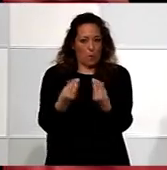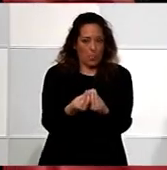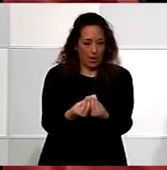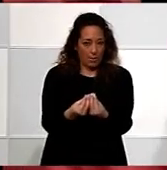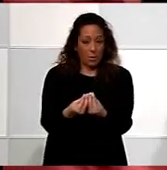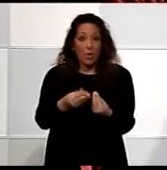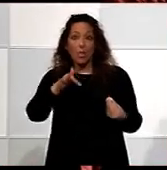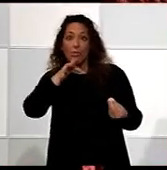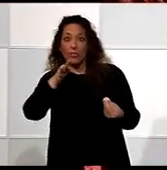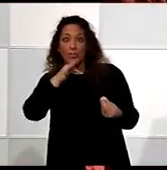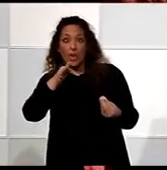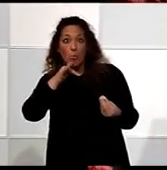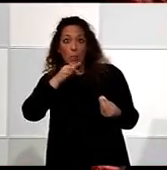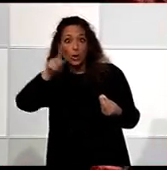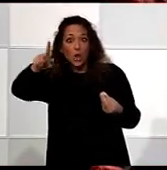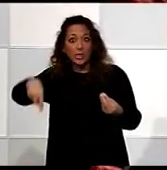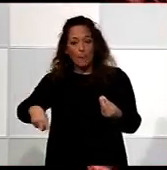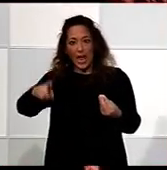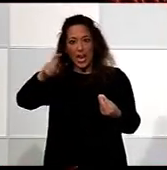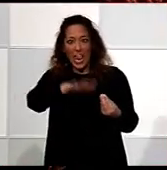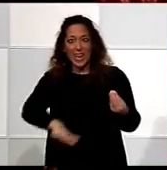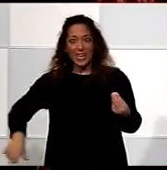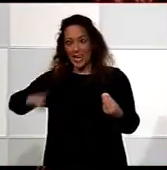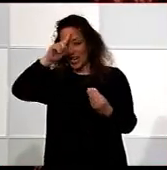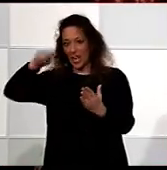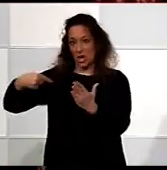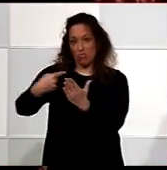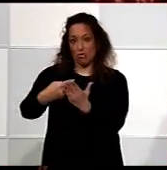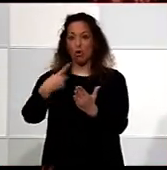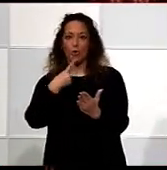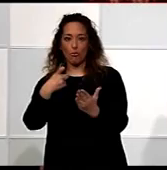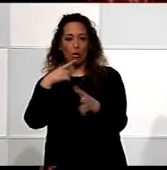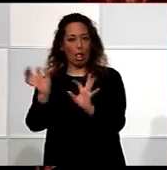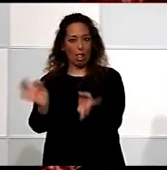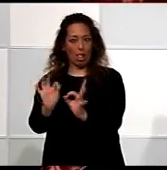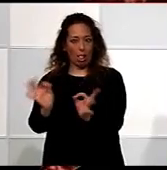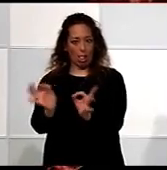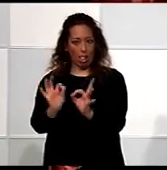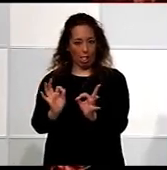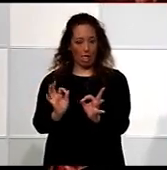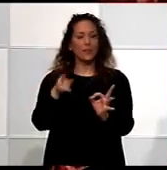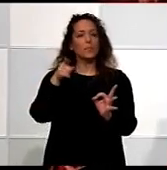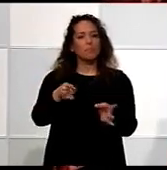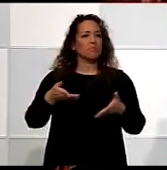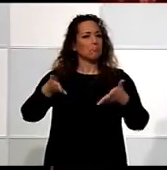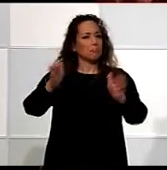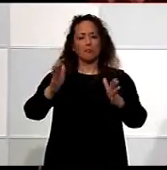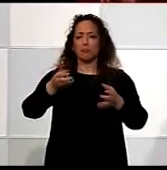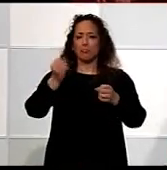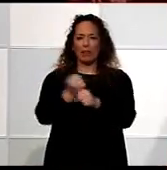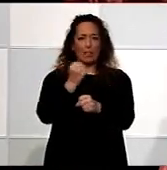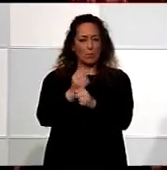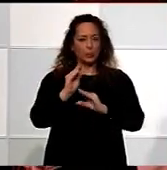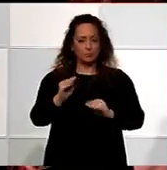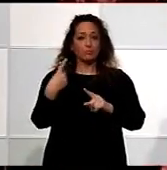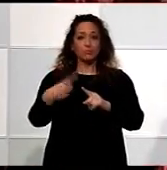nena de Terrassa a la llibreta vermella. Bones correcte. Notícies, doncs, per encarar aquesta nit màgica i el deixem que faci la seva feina, Patxa, perquè sabem que